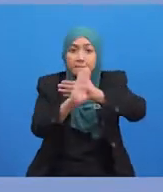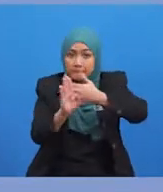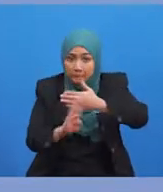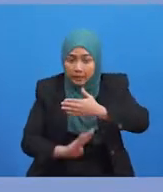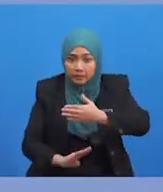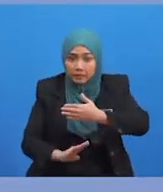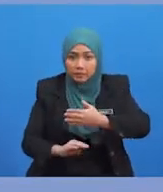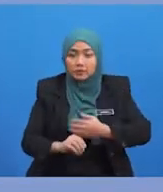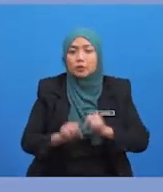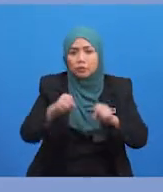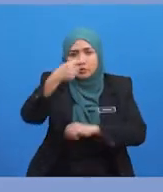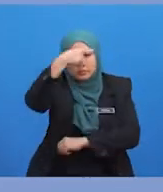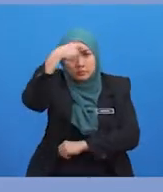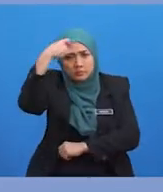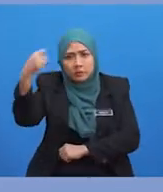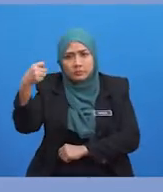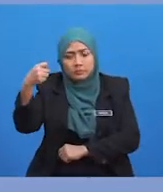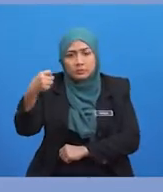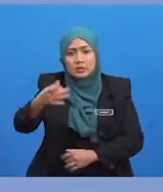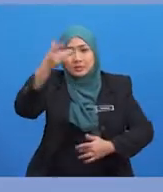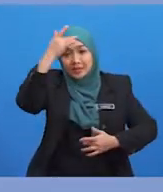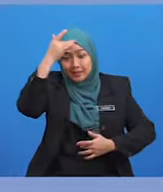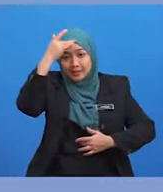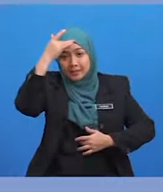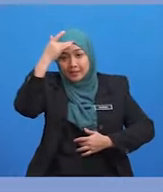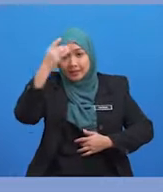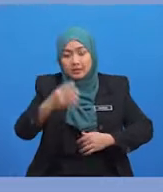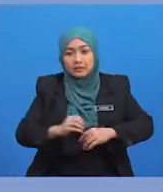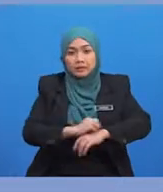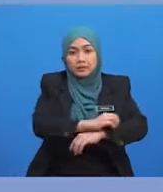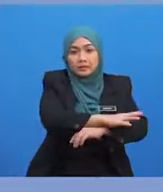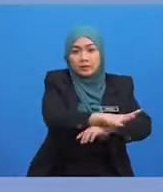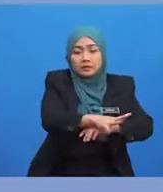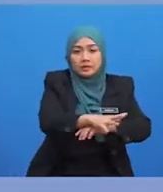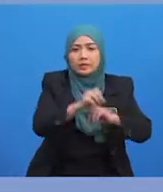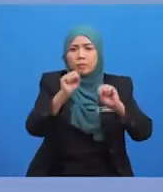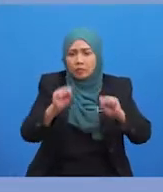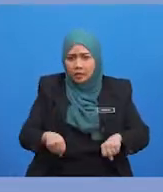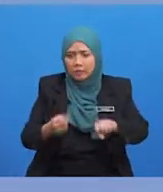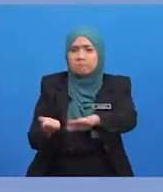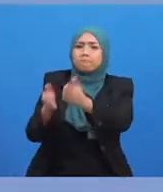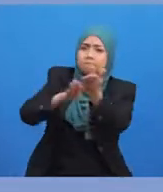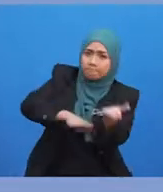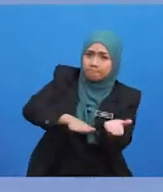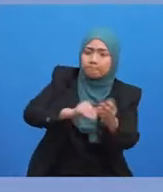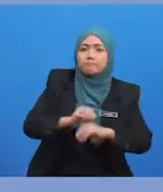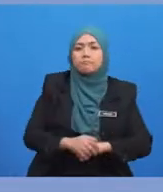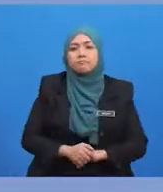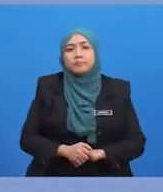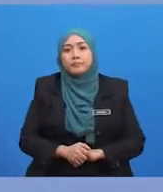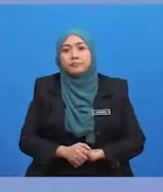Virus boleh menyebabkan penyakit berjangkit dan mengundang maut. Penyakit berjangkit